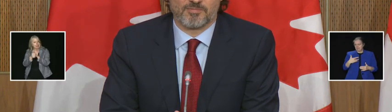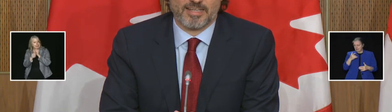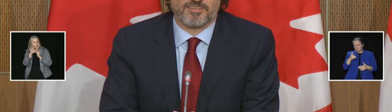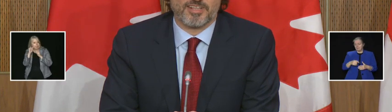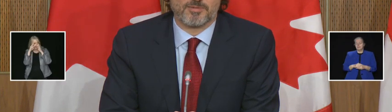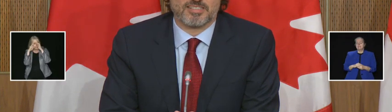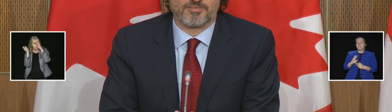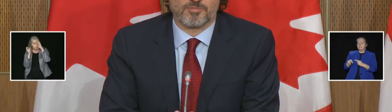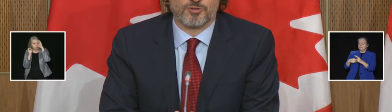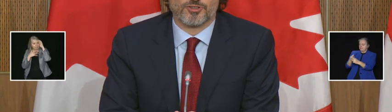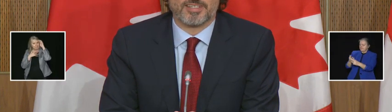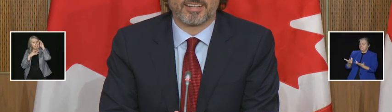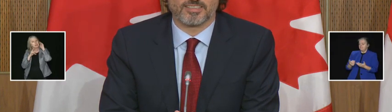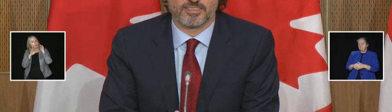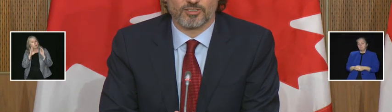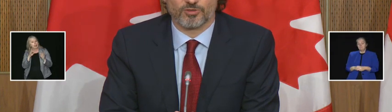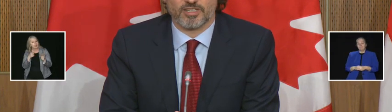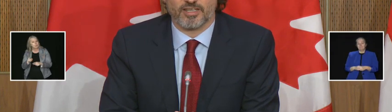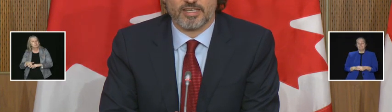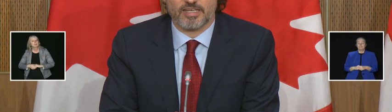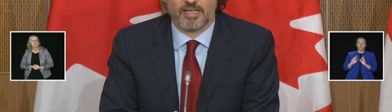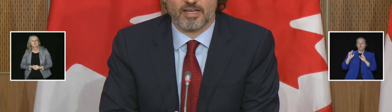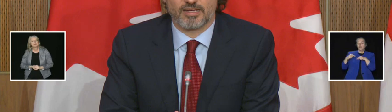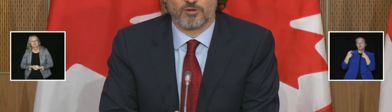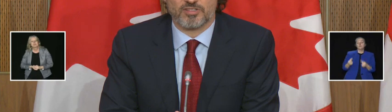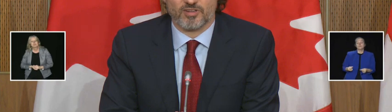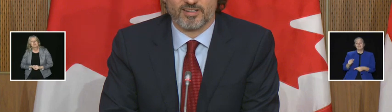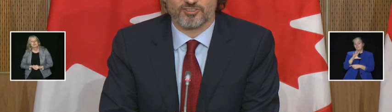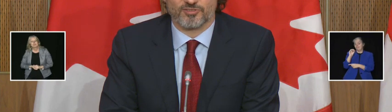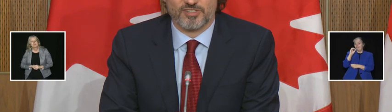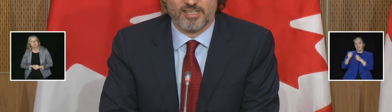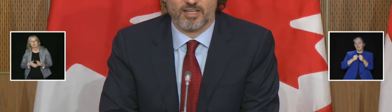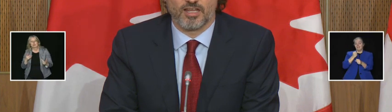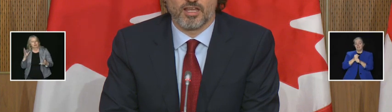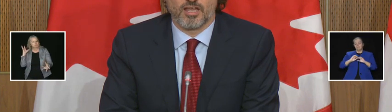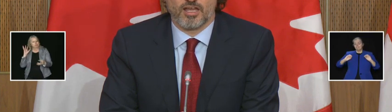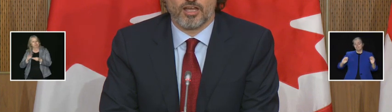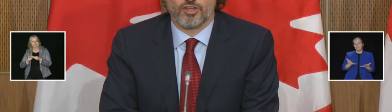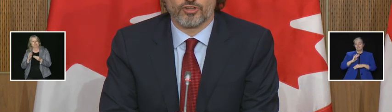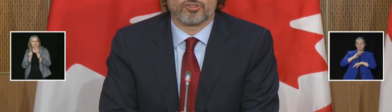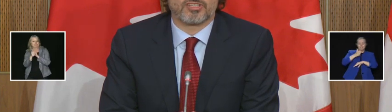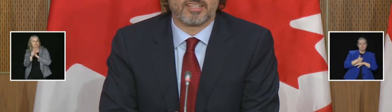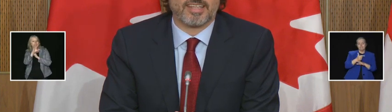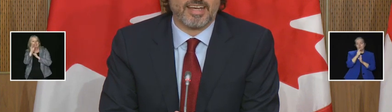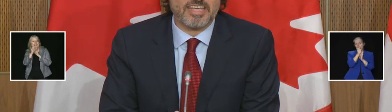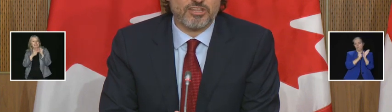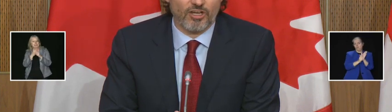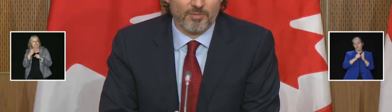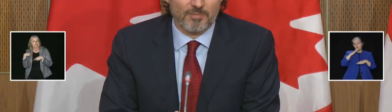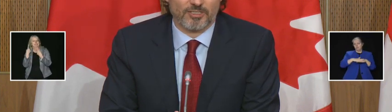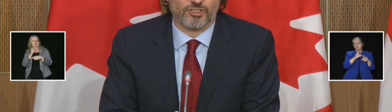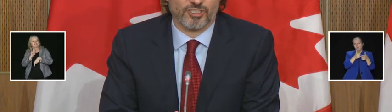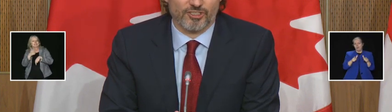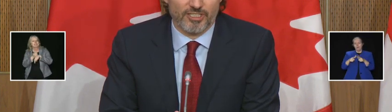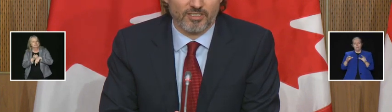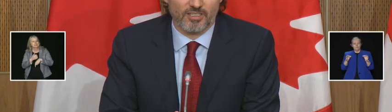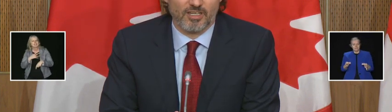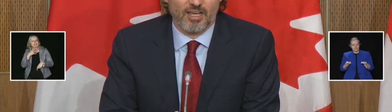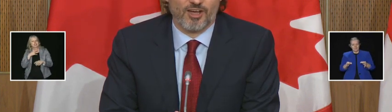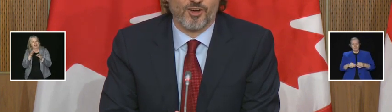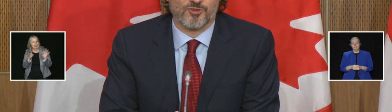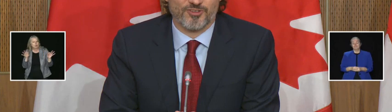évidemment ça fait plus que cinquante ans qu'on a créé à la loi sur les langues officielles notre société a énormément changé